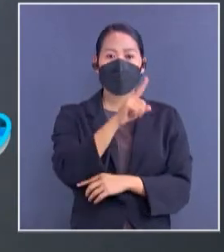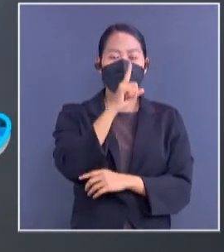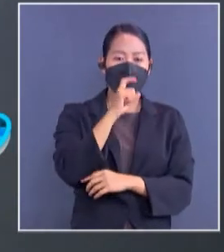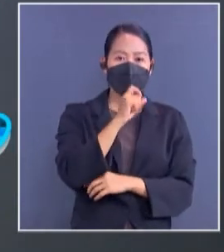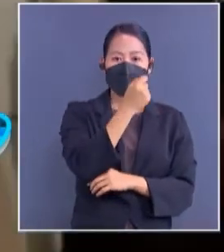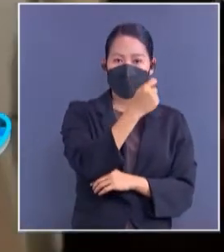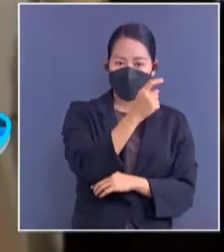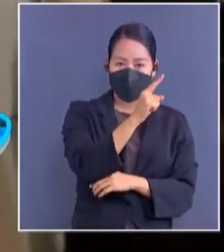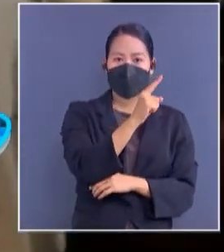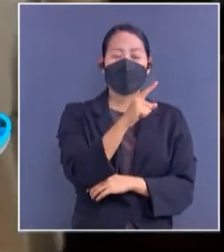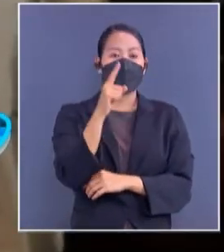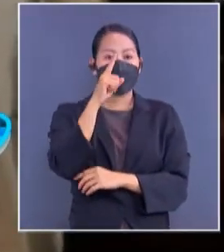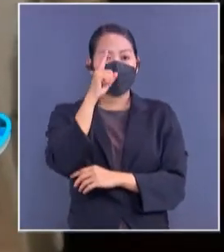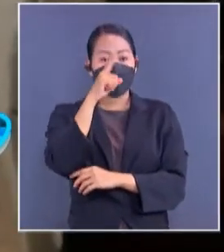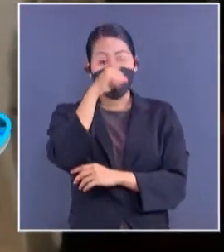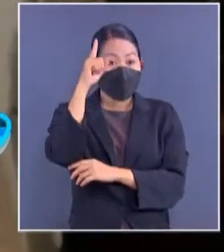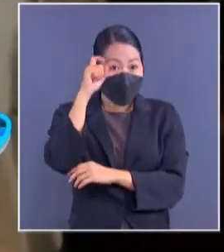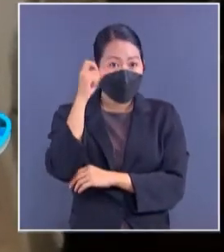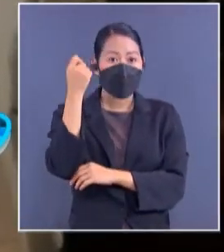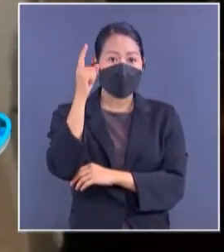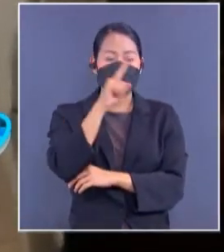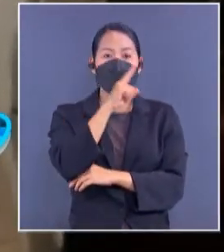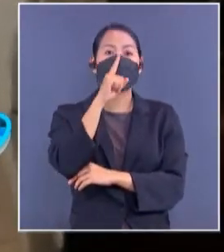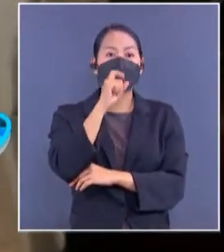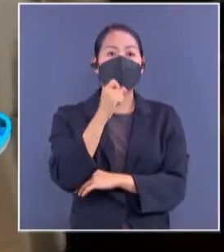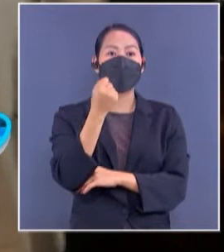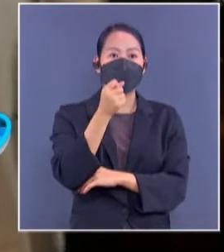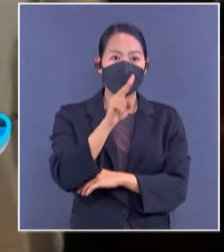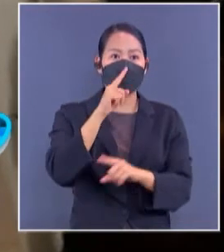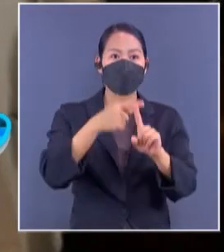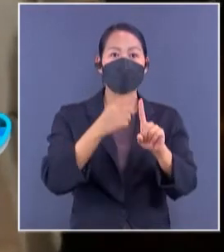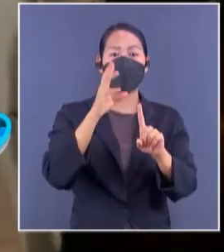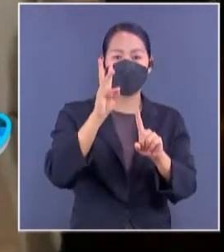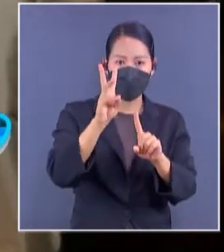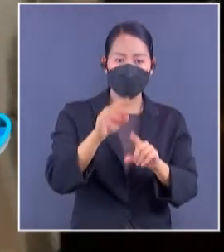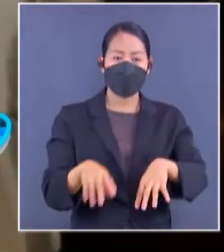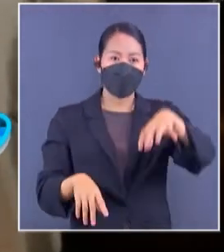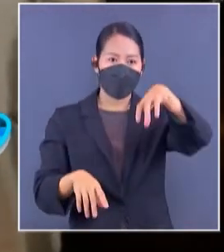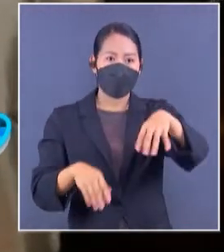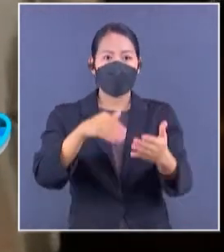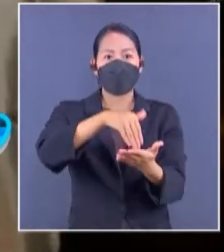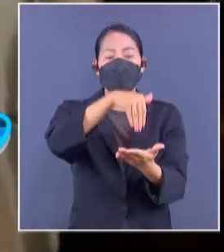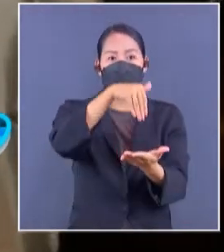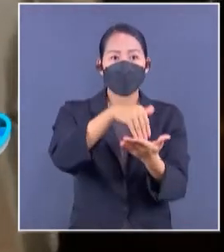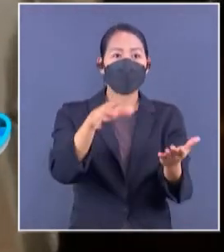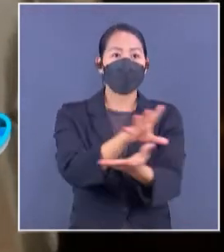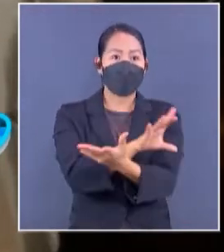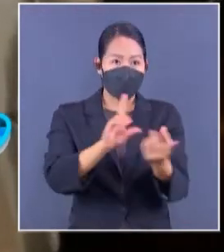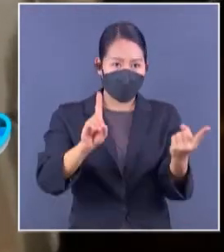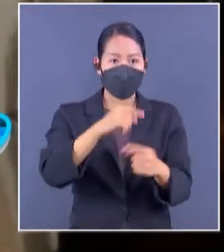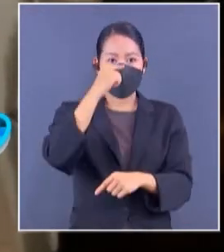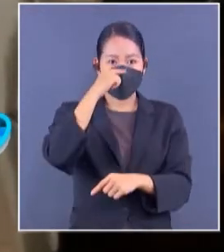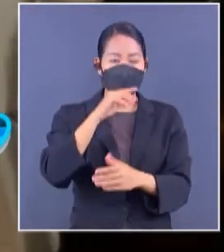12มิถุนายน2565นะคะเวลา 14:00 น.ณหอประชุมใหญ่ศูนย์วัฒนธรรมแห่งประเทศไทยจองบัตร